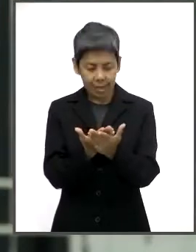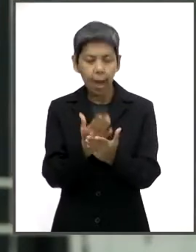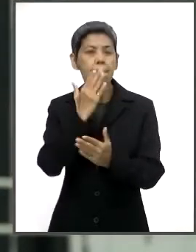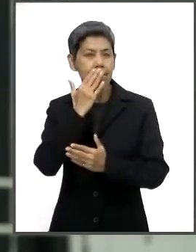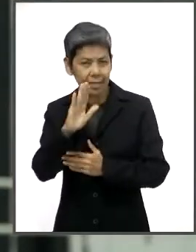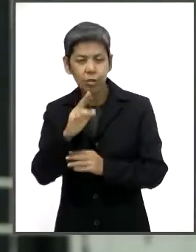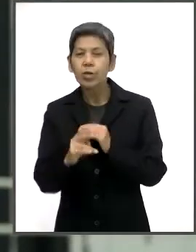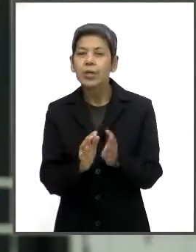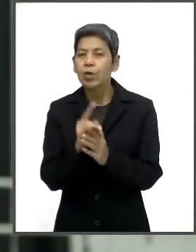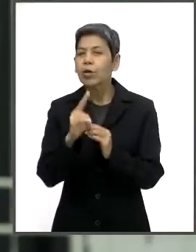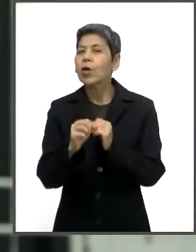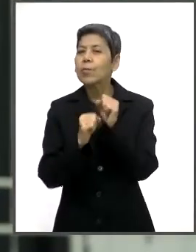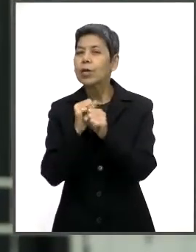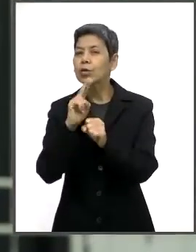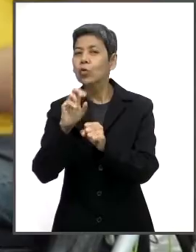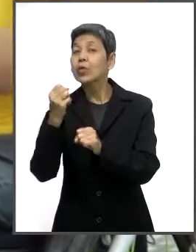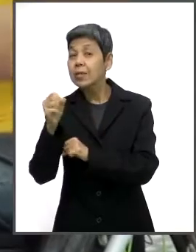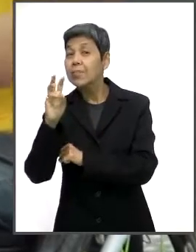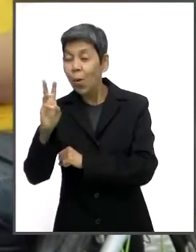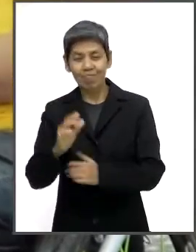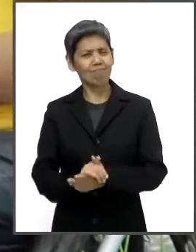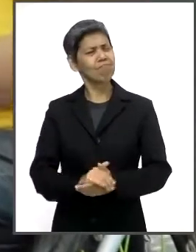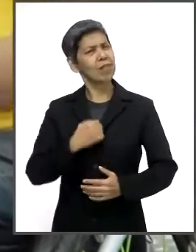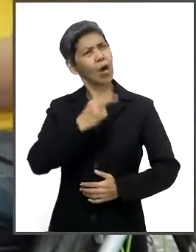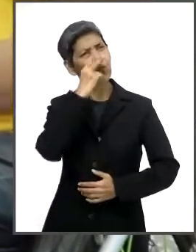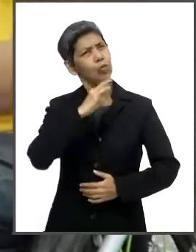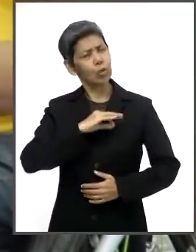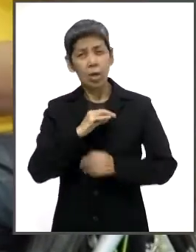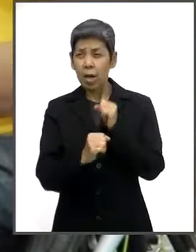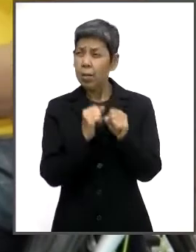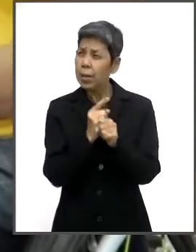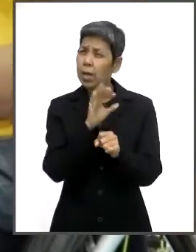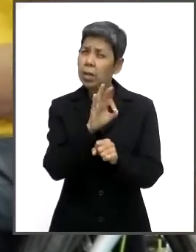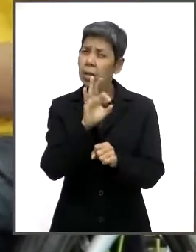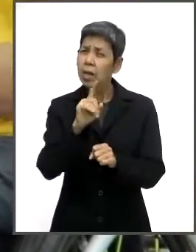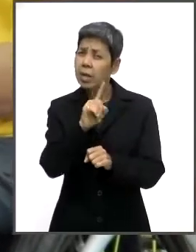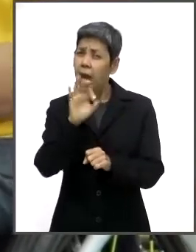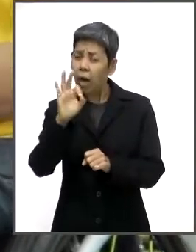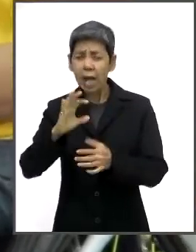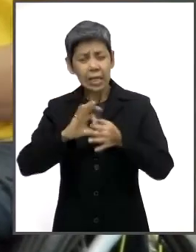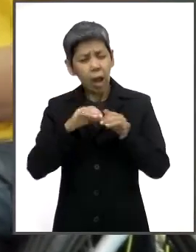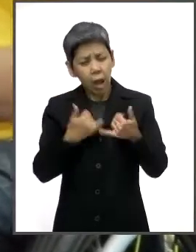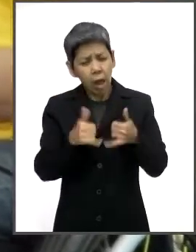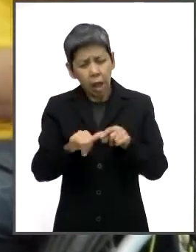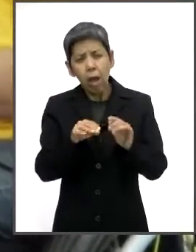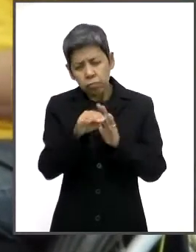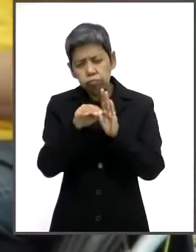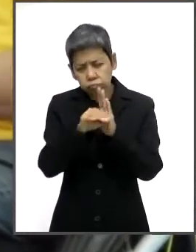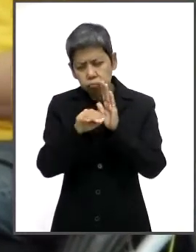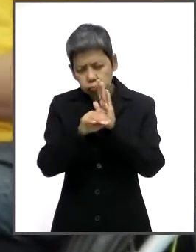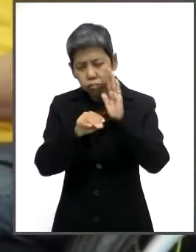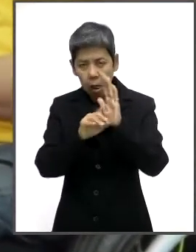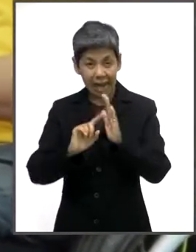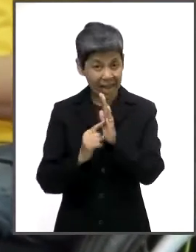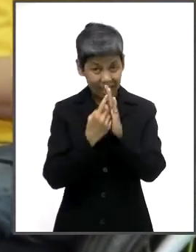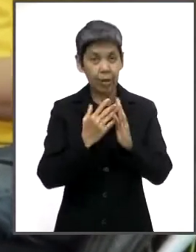ที่บราซิล2016ที่ผ่านมาก็ถือว่าจริงๆแล้วตั้งแต่ปี1999พี่ก็เล่นกีฬามาหลายแมตช์นะคะเพ